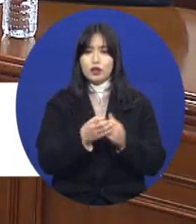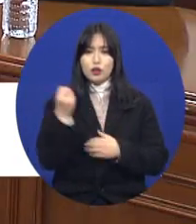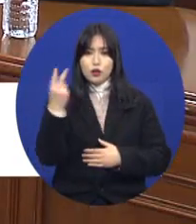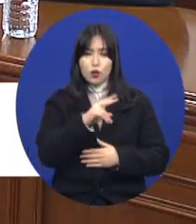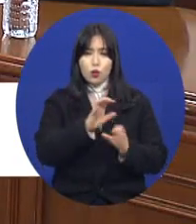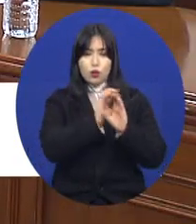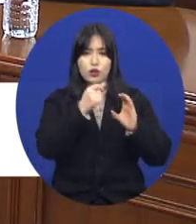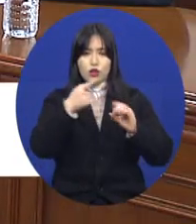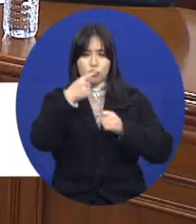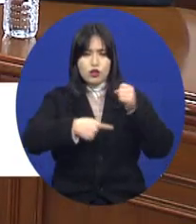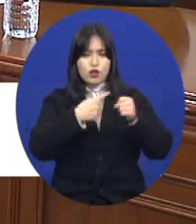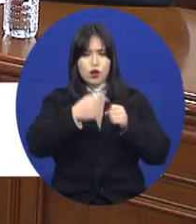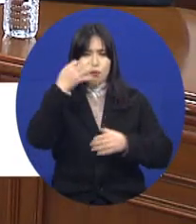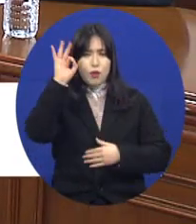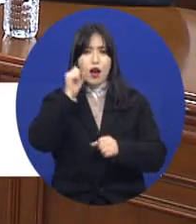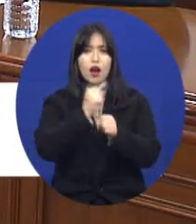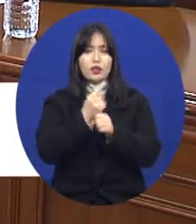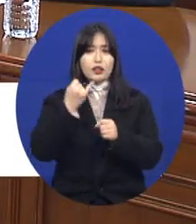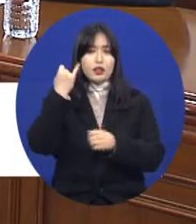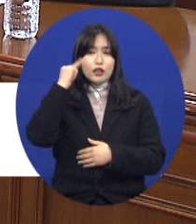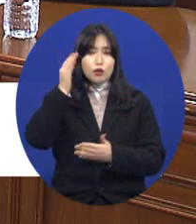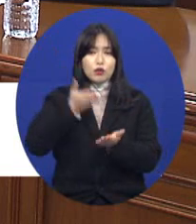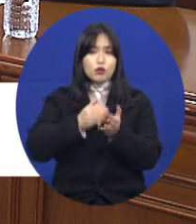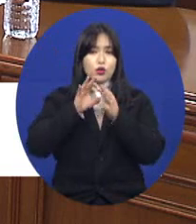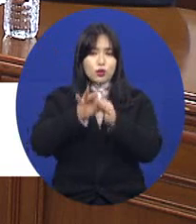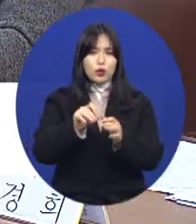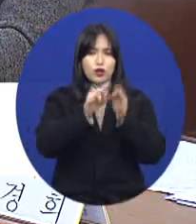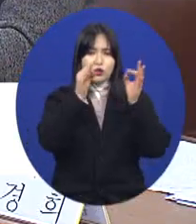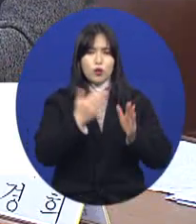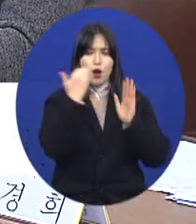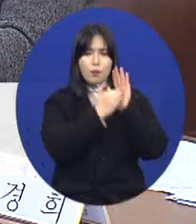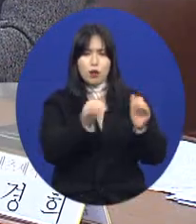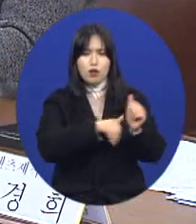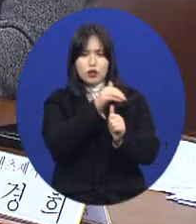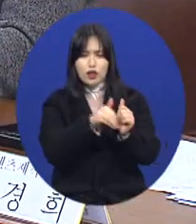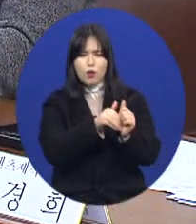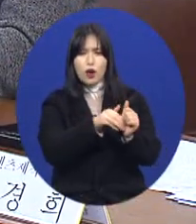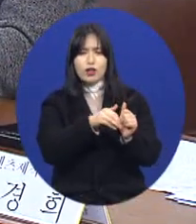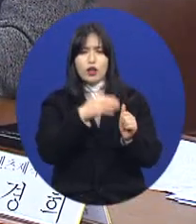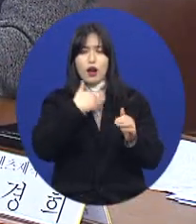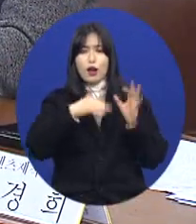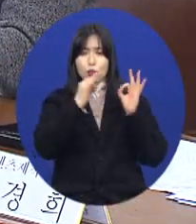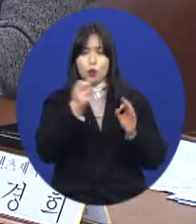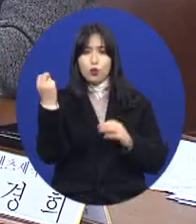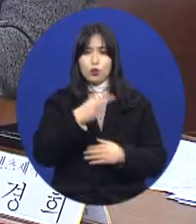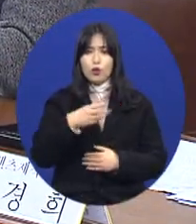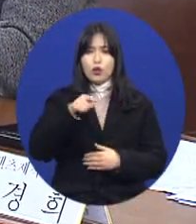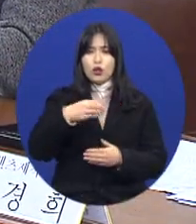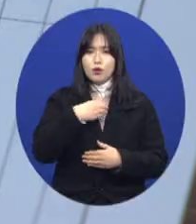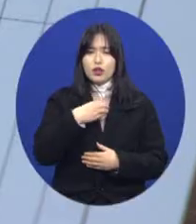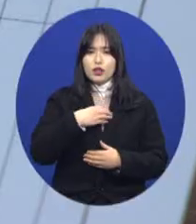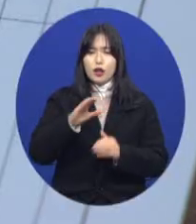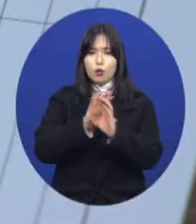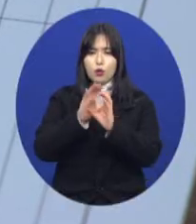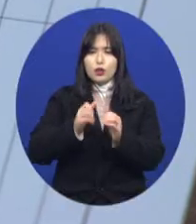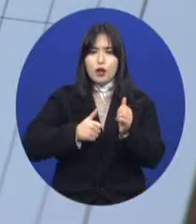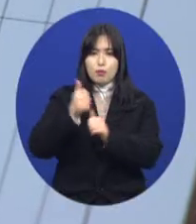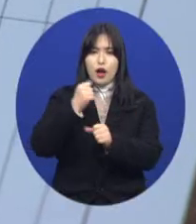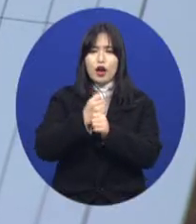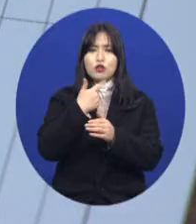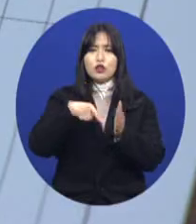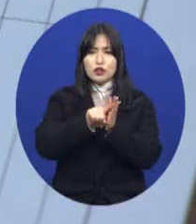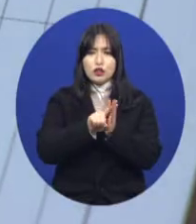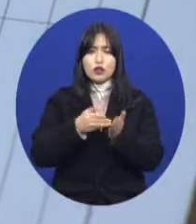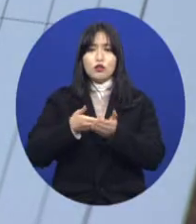그런 알고 1년을 되돌아 보는 기회를 통해 그간의 방역 상황을 진단하고 위드 코로나 시대를 살아갈 방향을 제시하는 보도를 해 줄